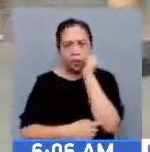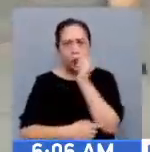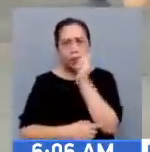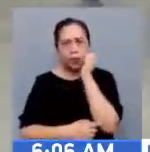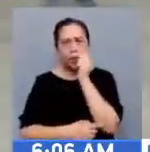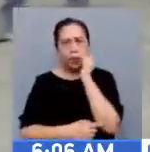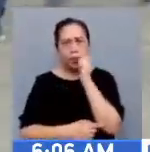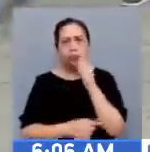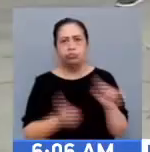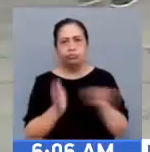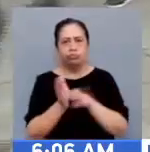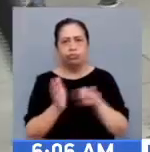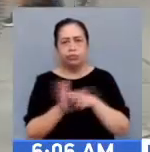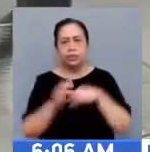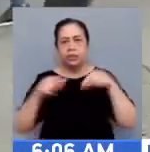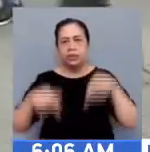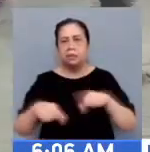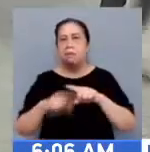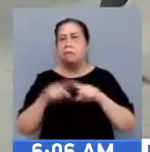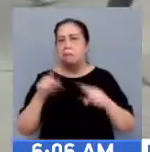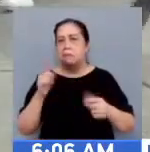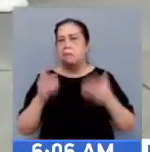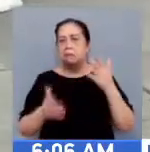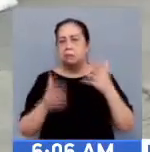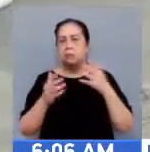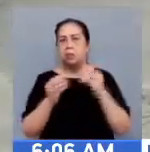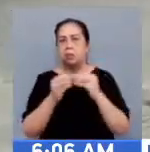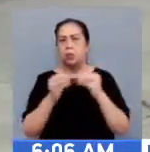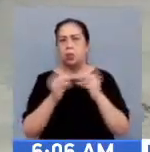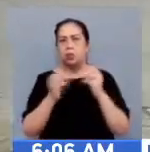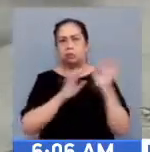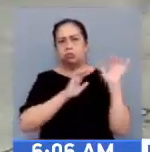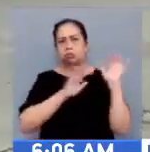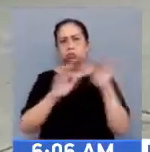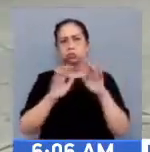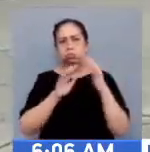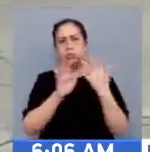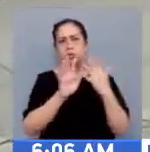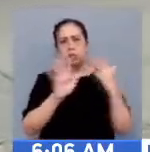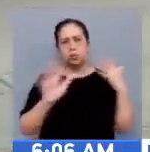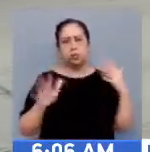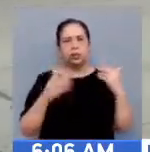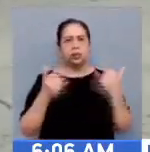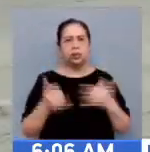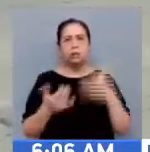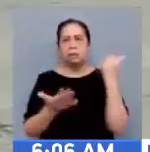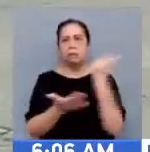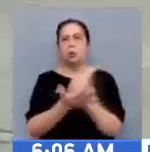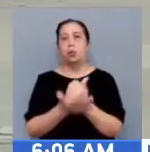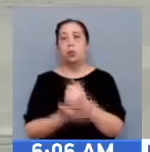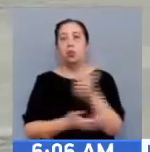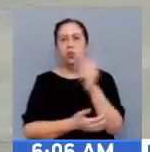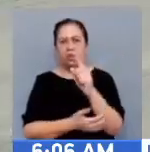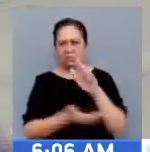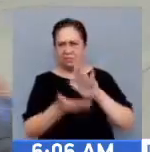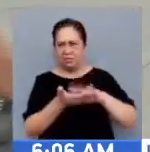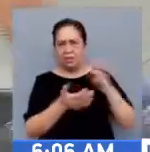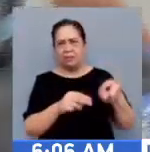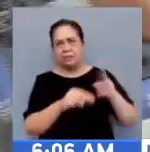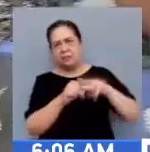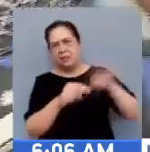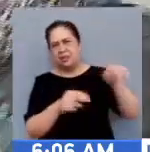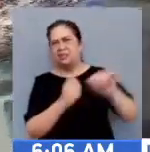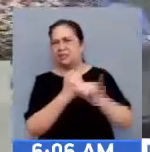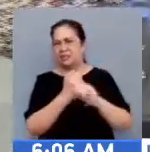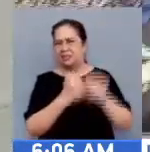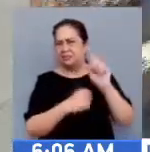dito. Pero posible na mas dadami pa ang volume ng mapasahero rito ngayong inaprubahan na ang taas singil sa jeep. Yan